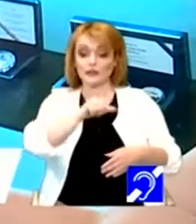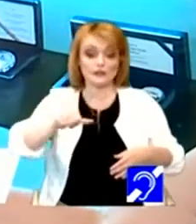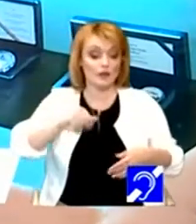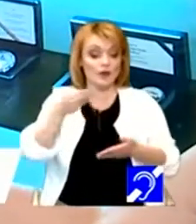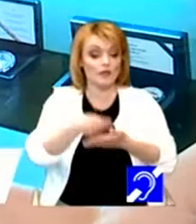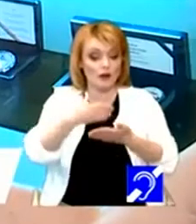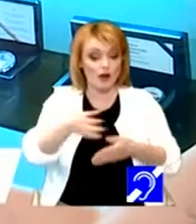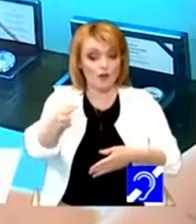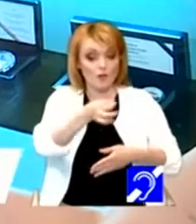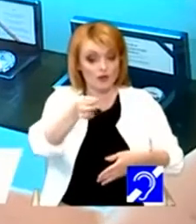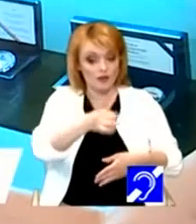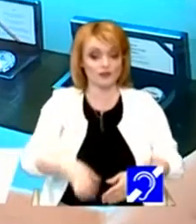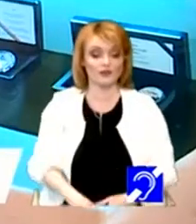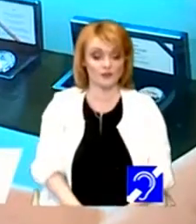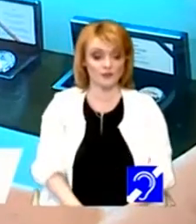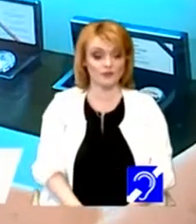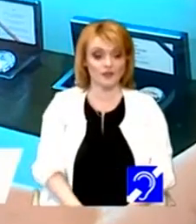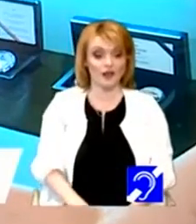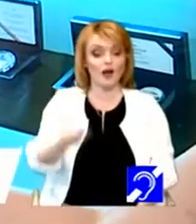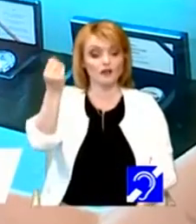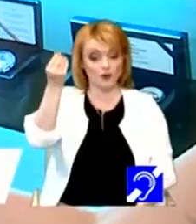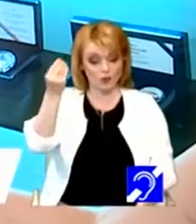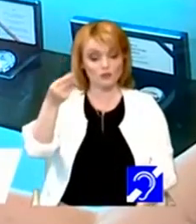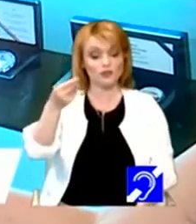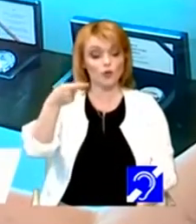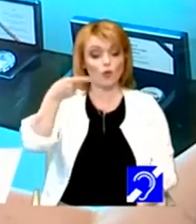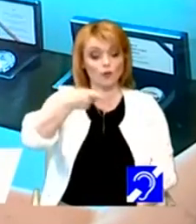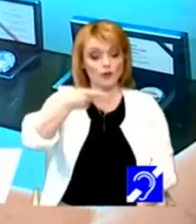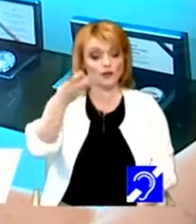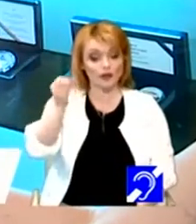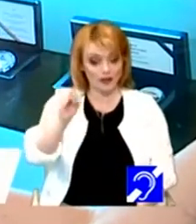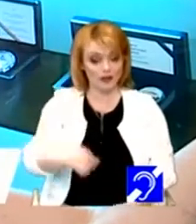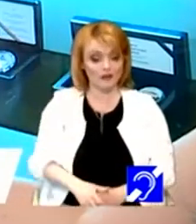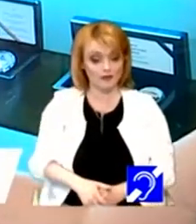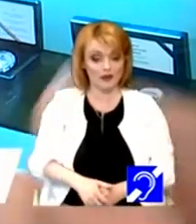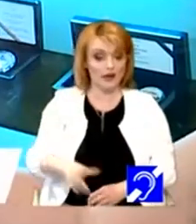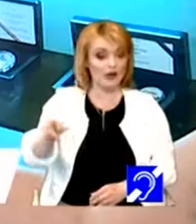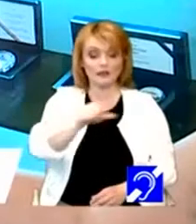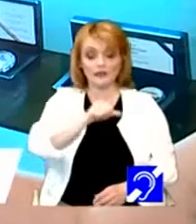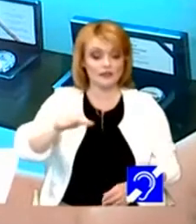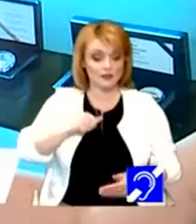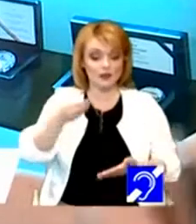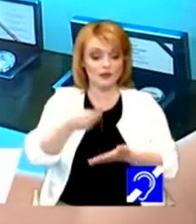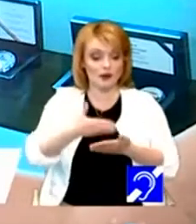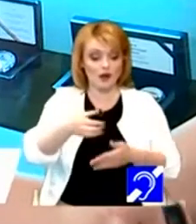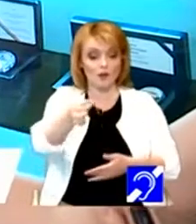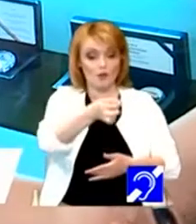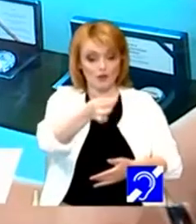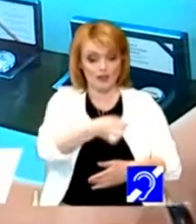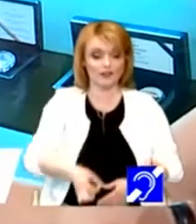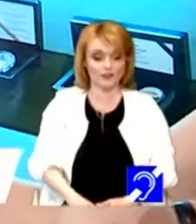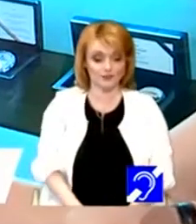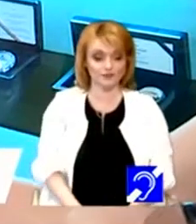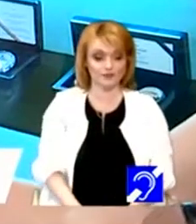valoare nominală de 1000 de lei. Este unica monedă cu valoare nominală de